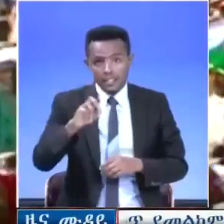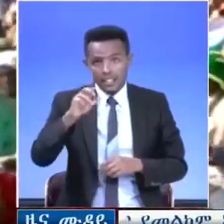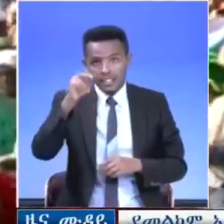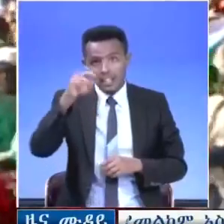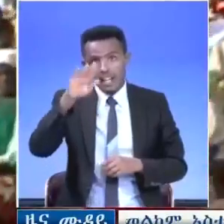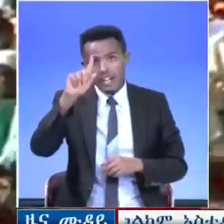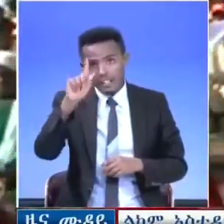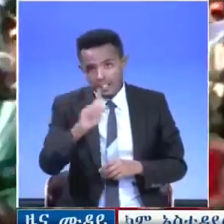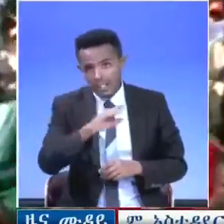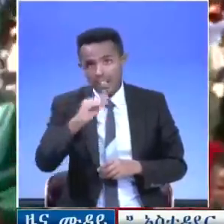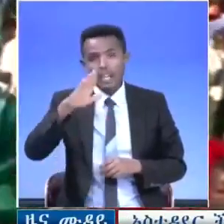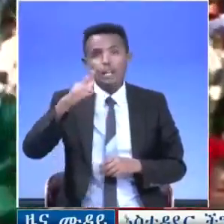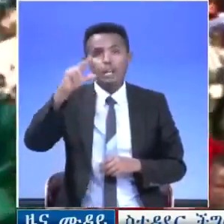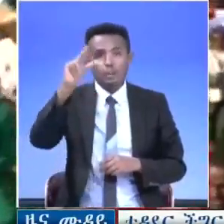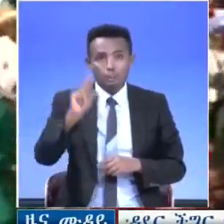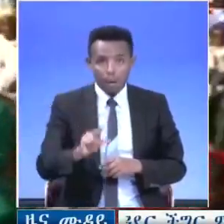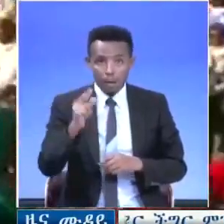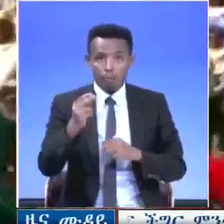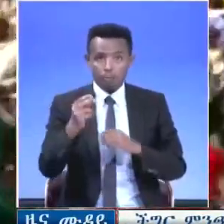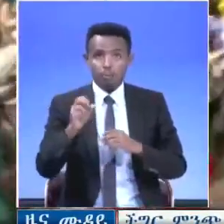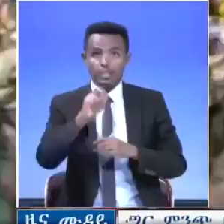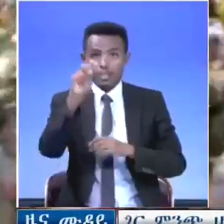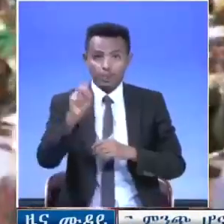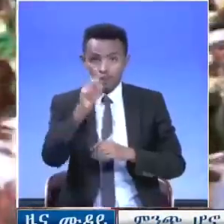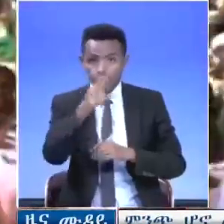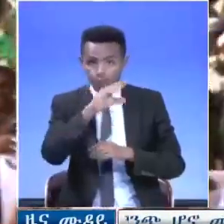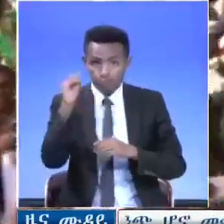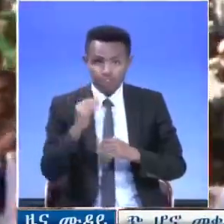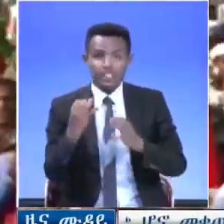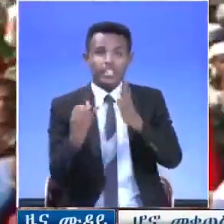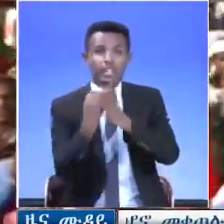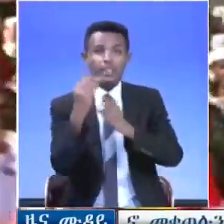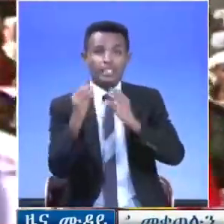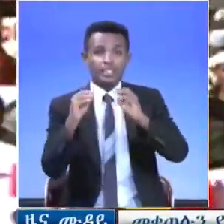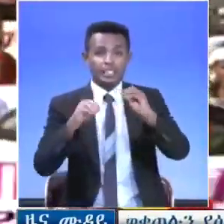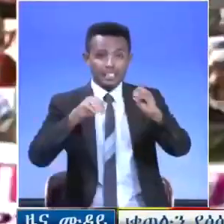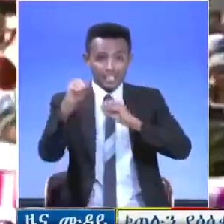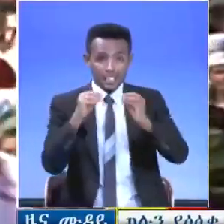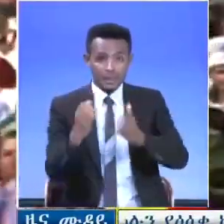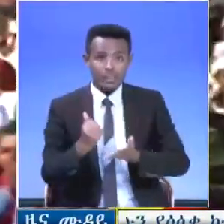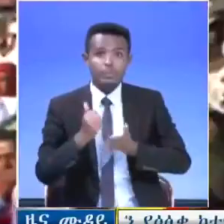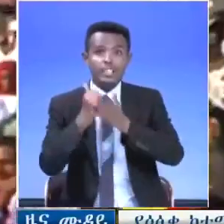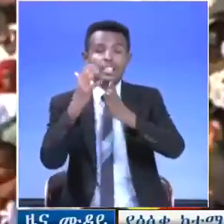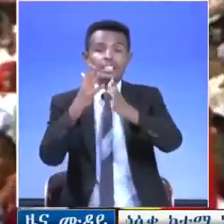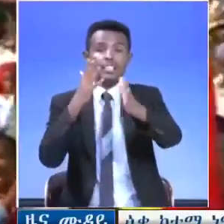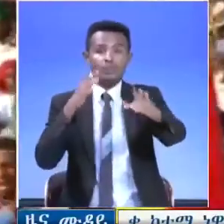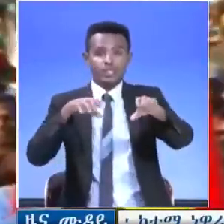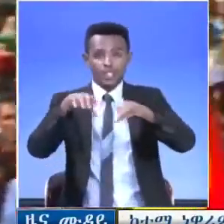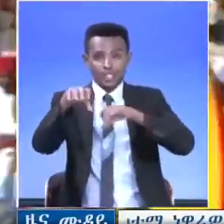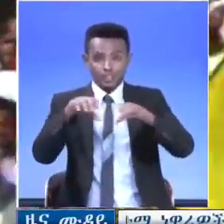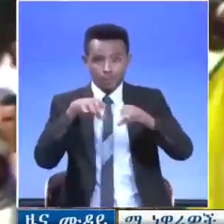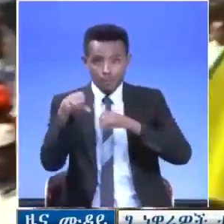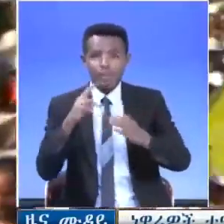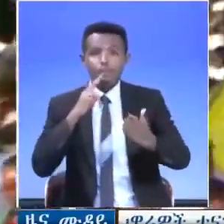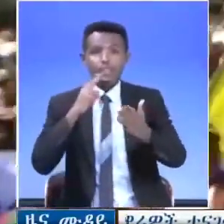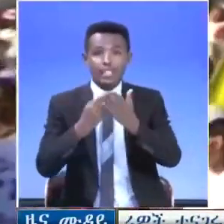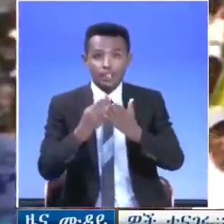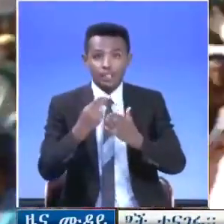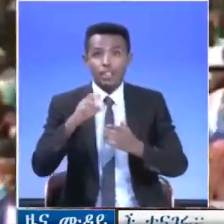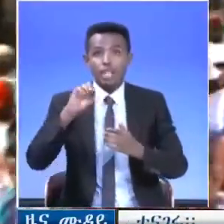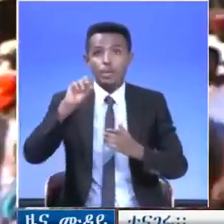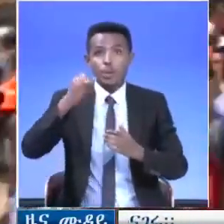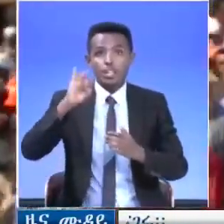ገርባ ከተሞችም የለውጥ አመራሩ ያከናውኗቸውን የልማት እንቅስቃሴዎች የሚደግፉ ሰልፎች ተካሂደዋል። መረጃው